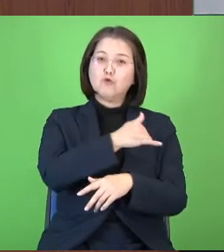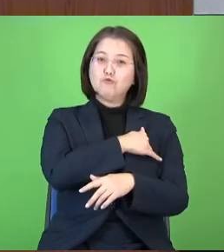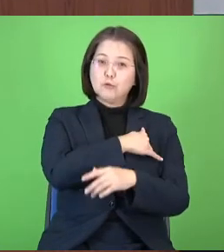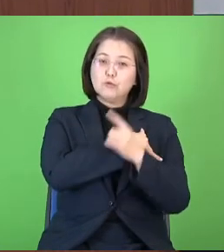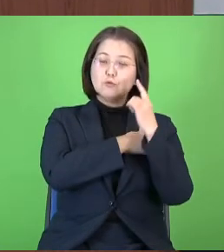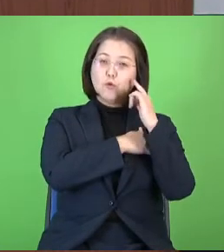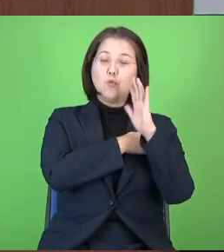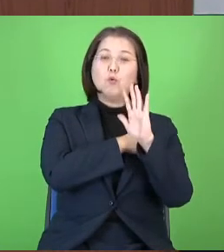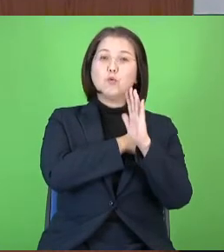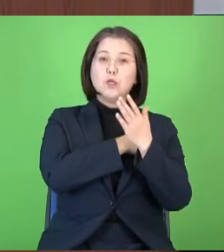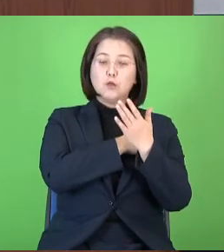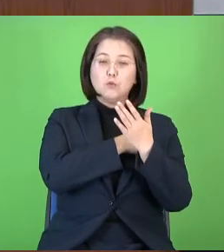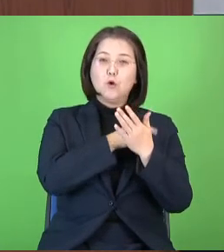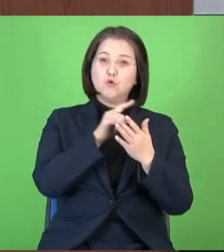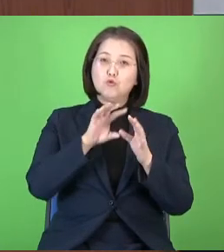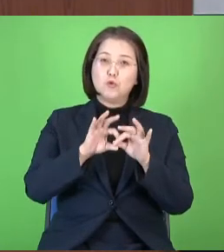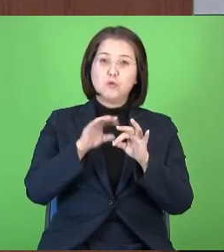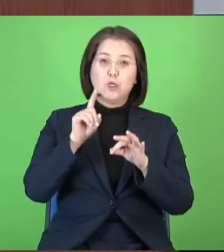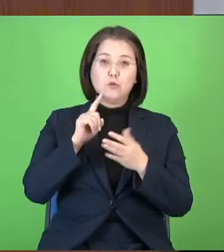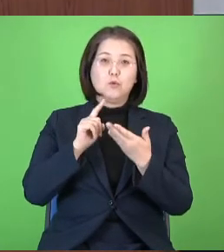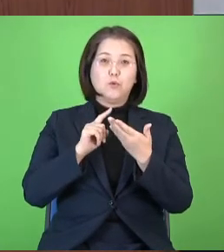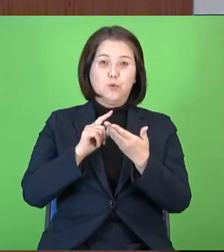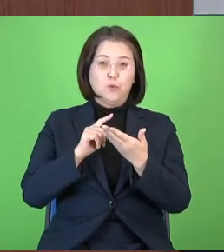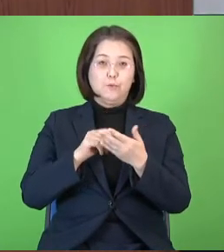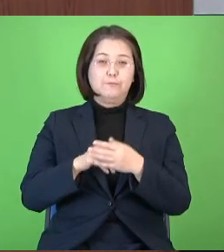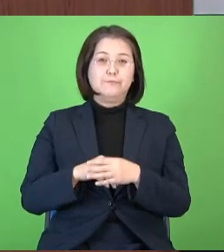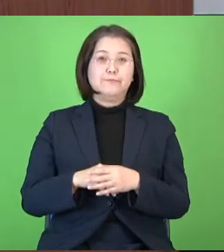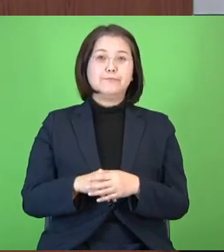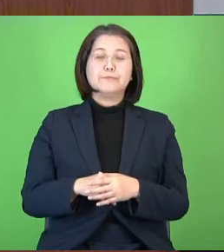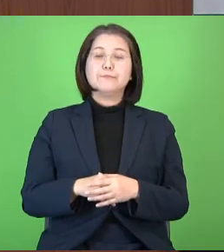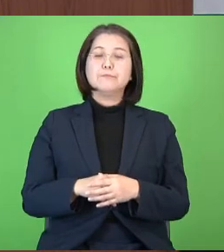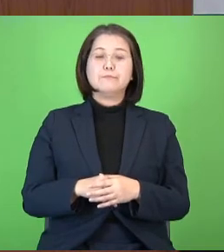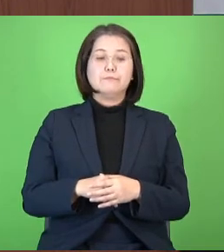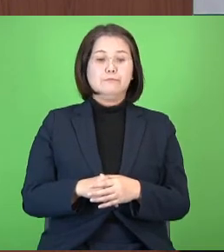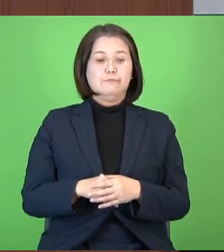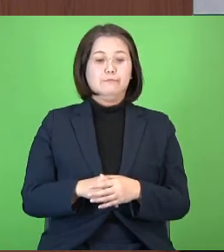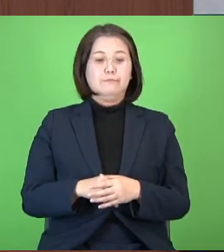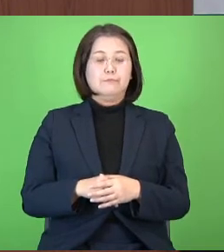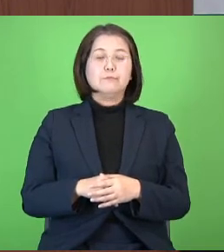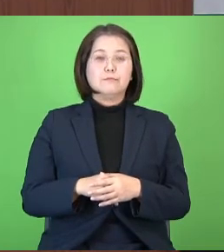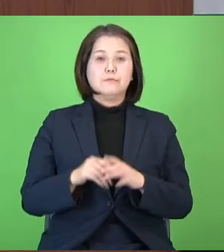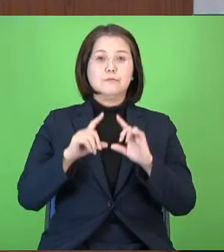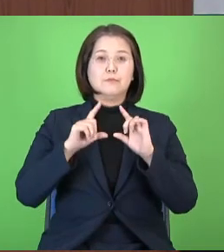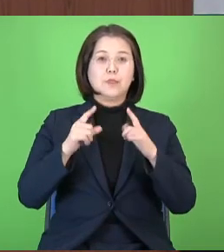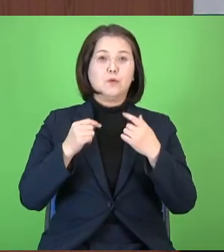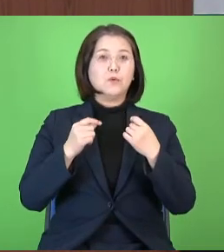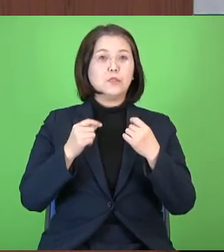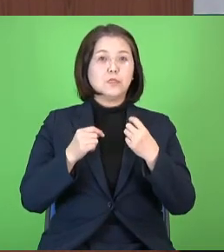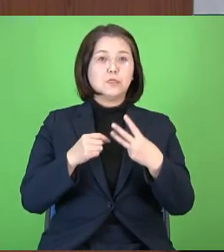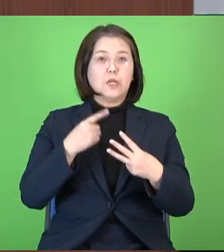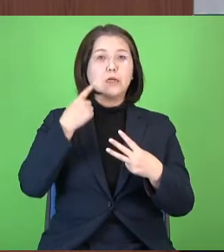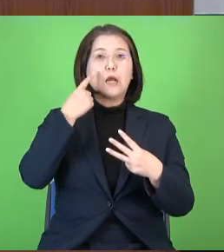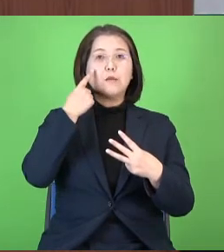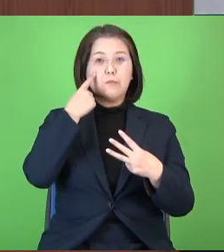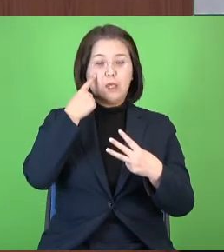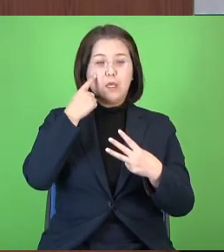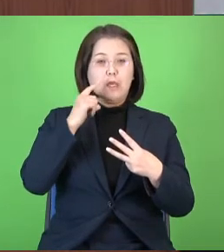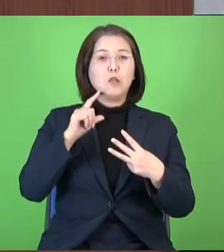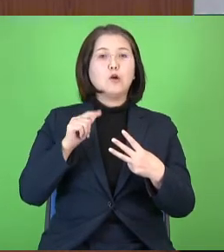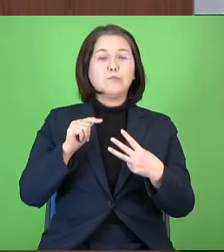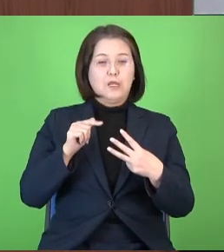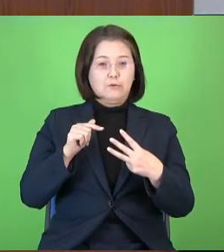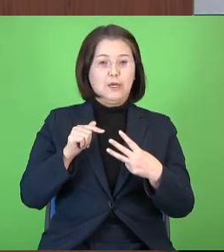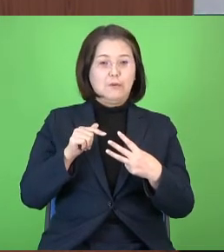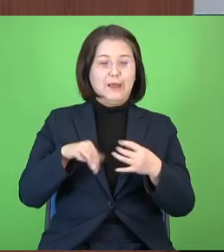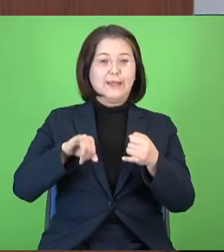おそらくはの順番的には最初になると思うんですけれどもまぁそこに向けてもこういった大工のシステム役立つのじゃない